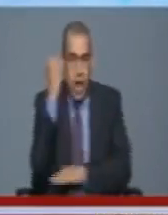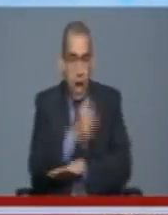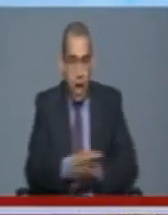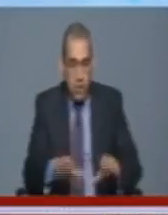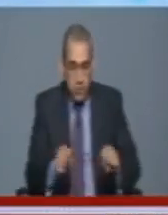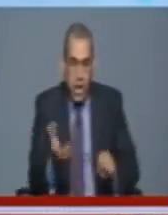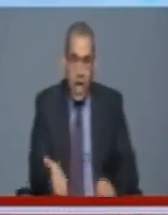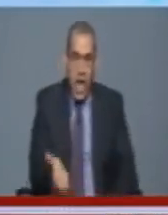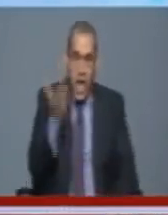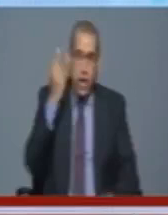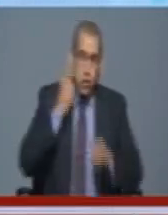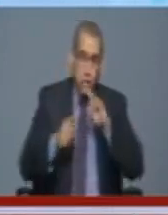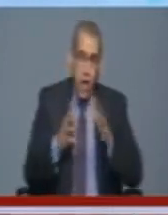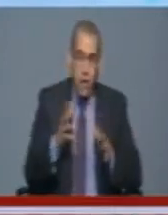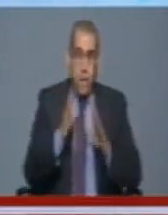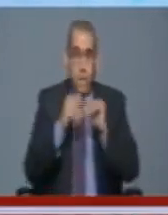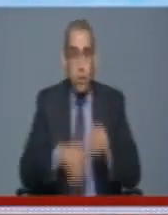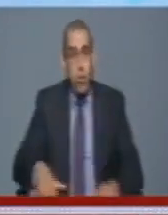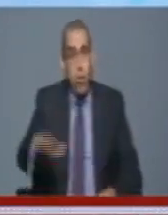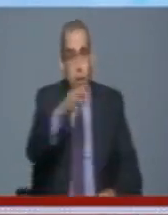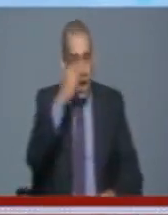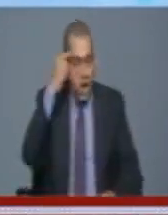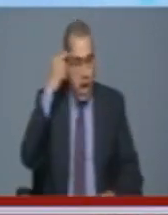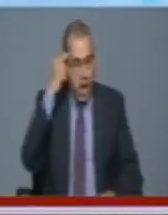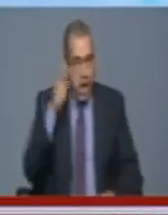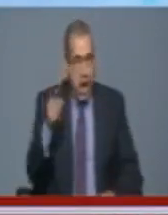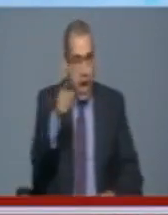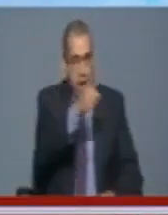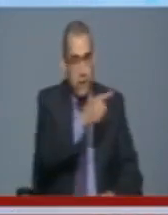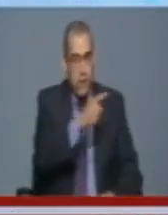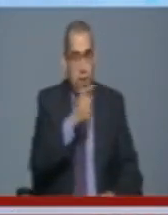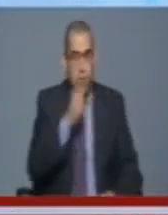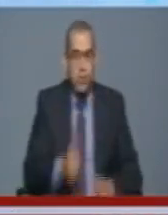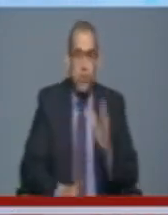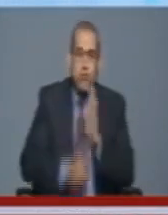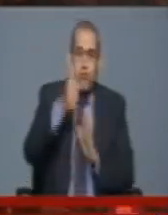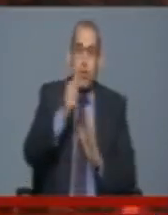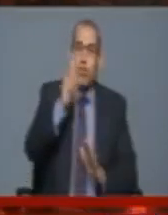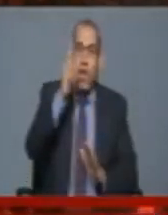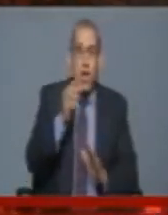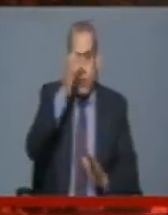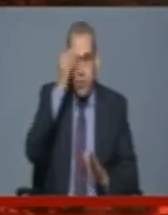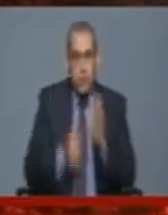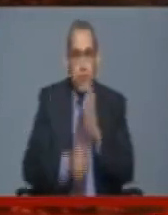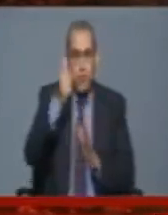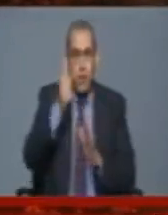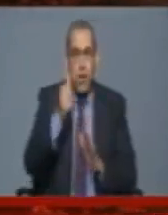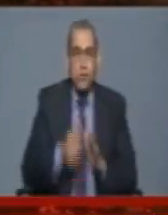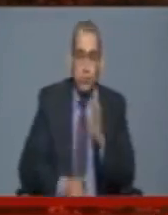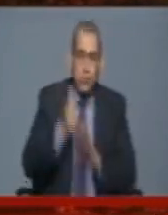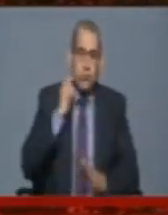منه. والمصريين كلهم عارفين الغلبة في الآخر هتكون لمين؟ هتكون للصامدين.